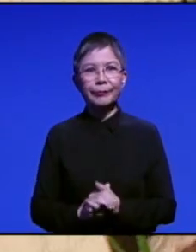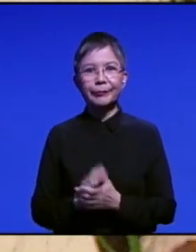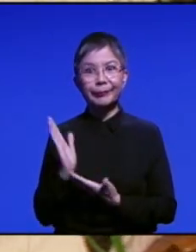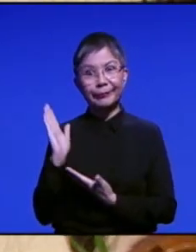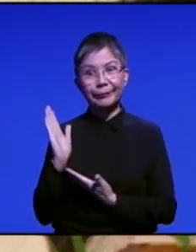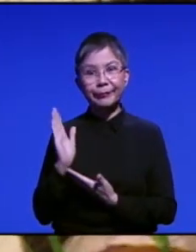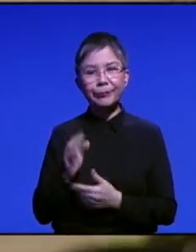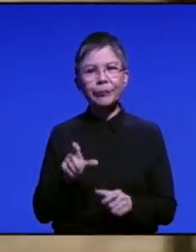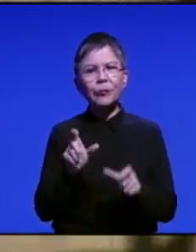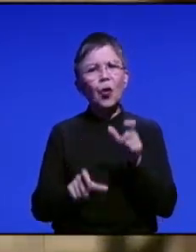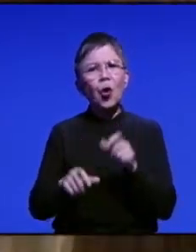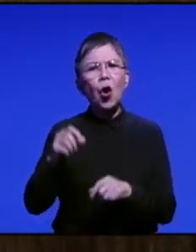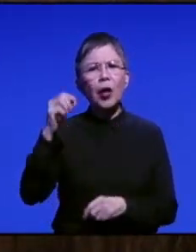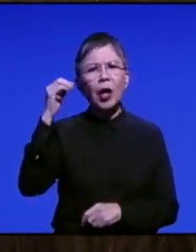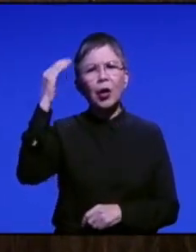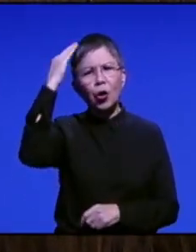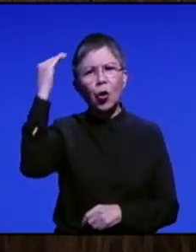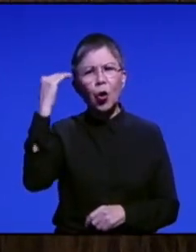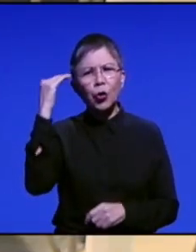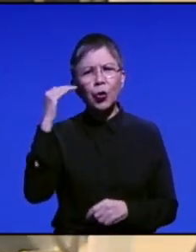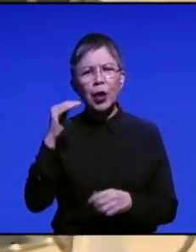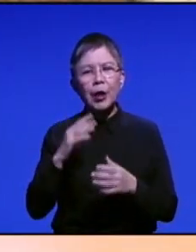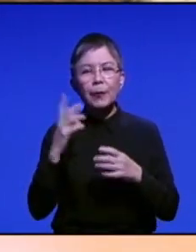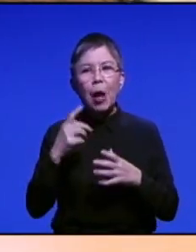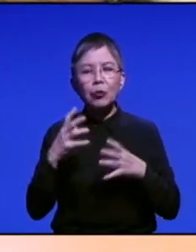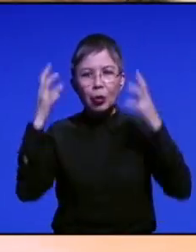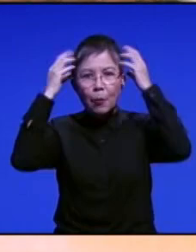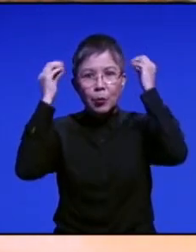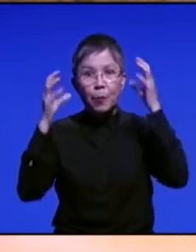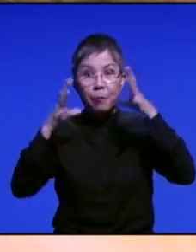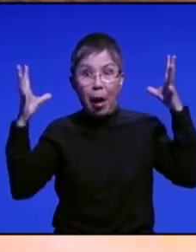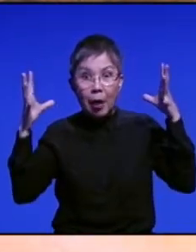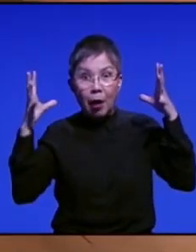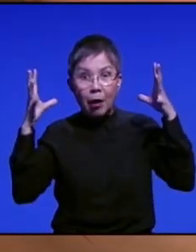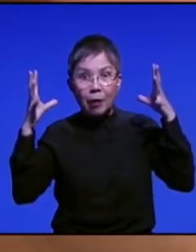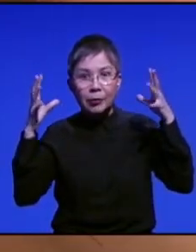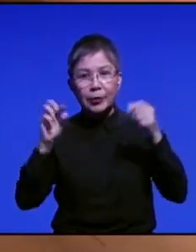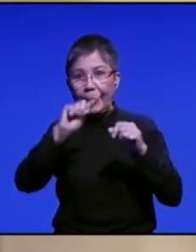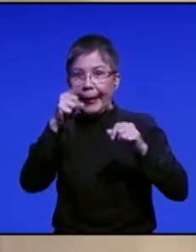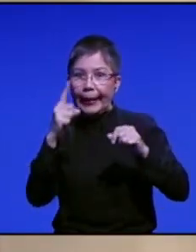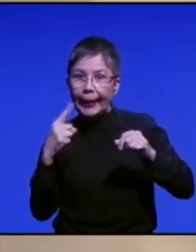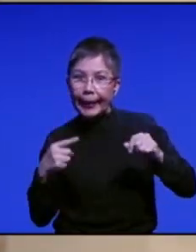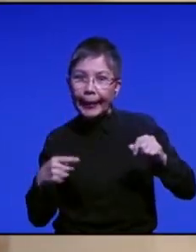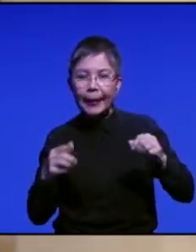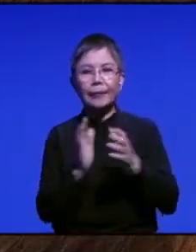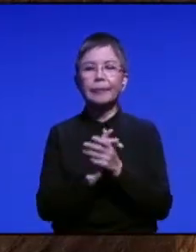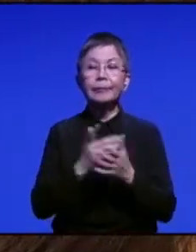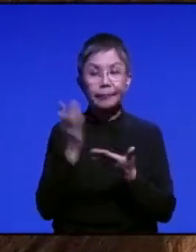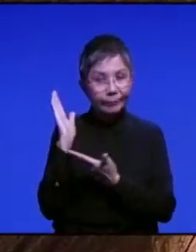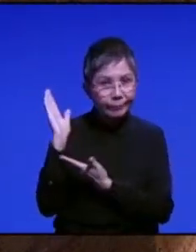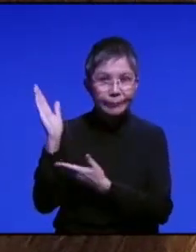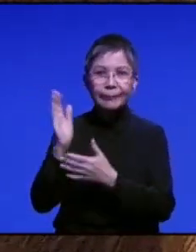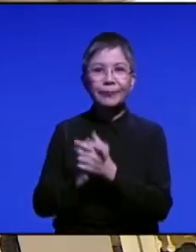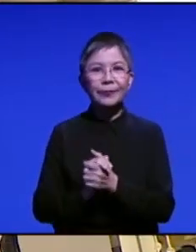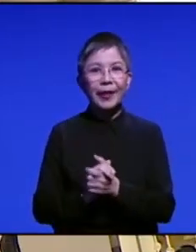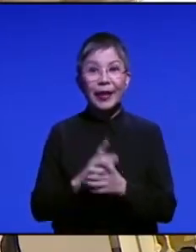Orang Korea sangat suka menata rambut menjadi lebih bervolume. Salah satunya membuat rambut menjadi ikal hingga keriting.